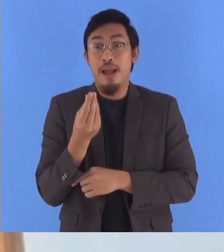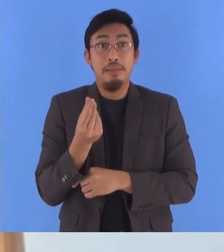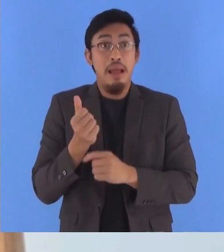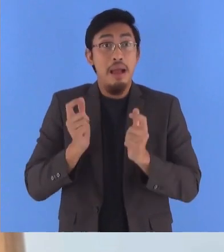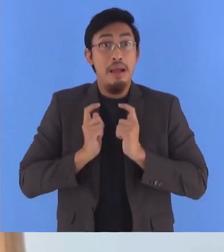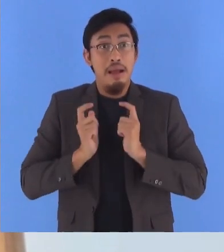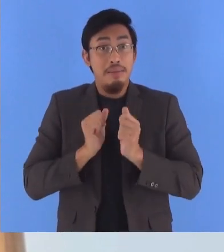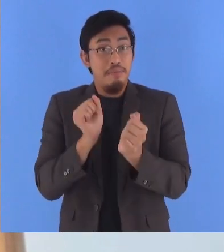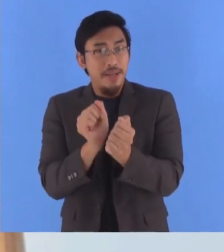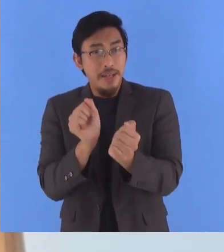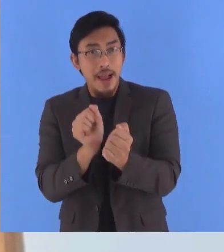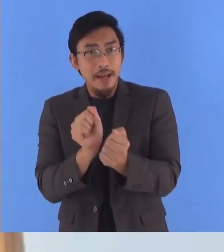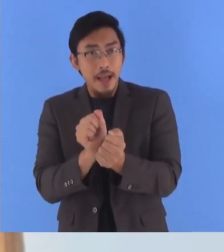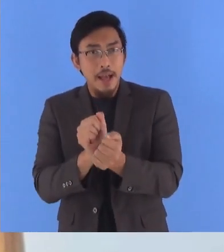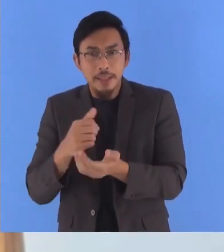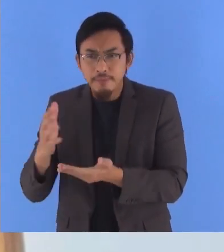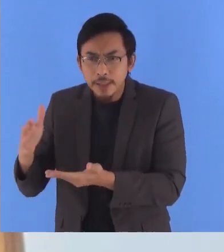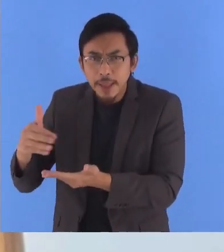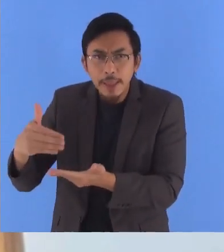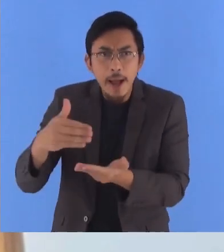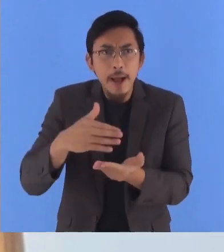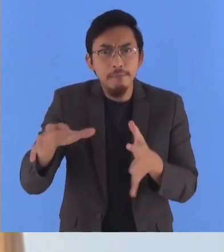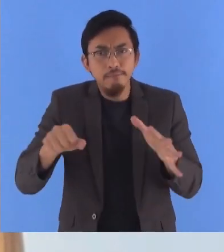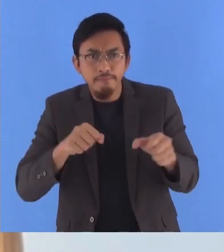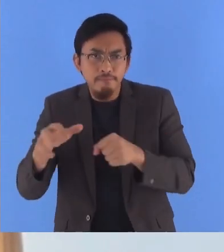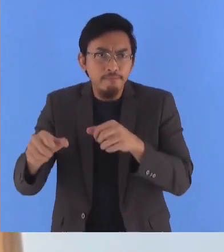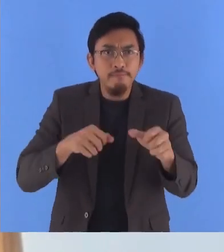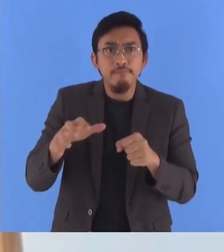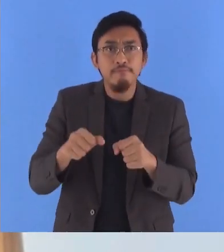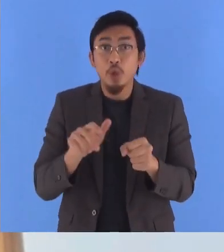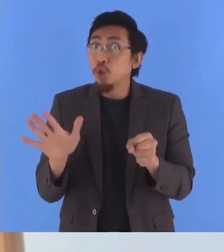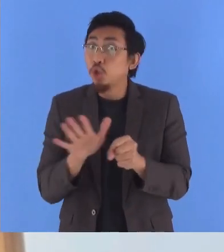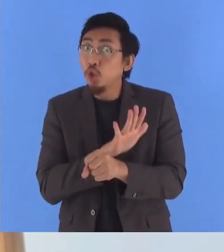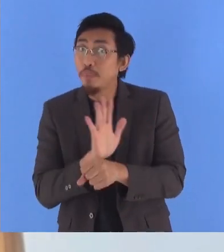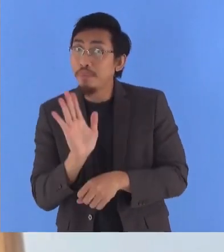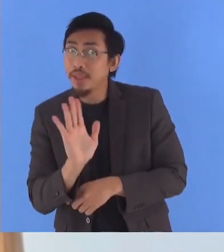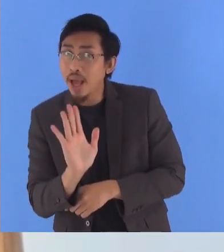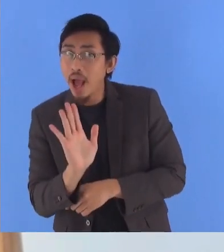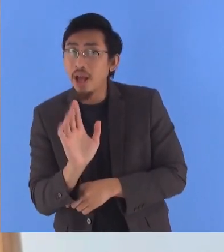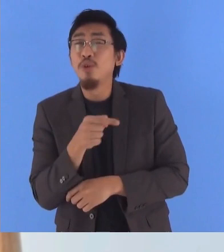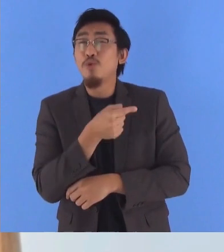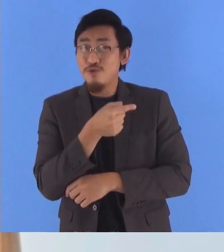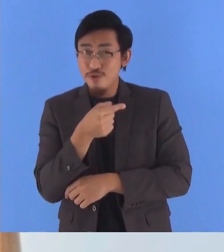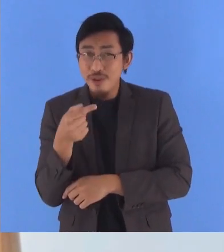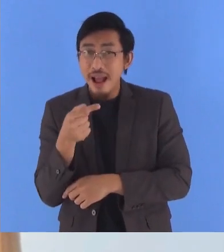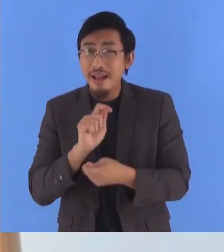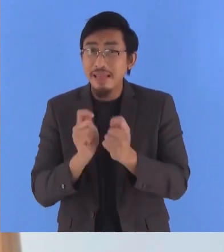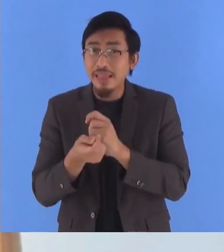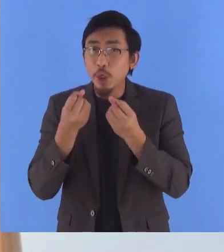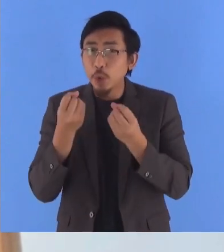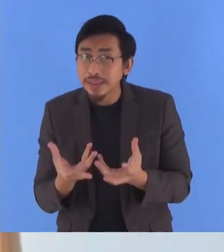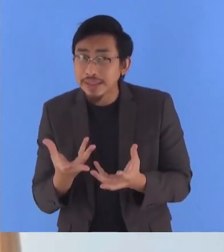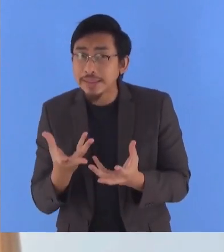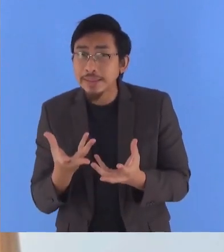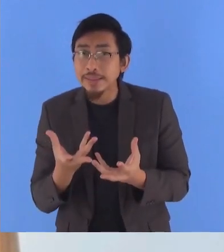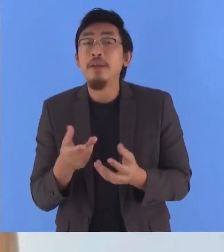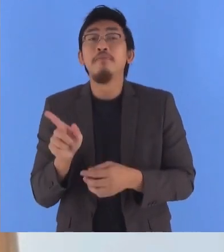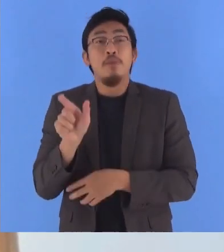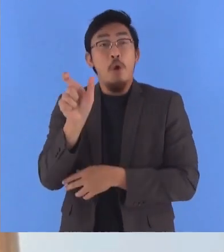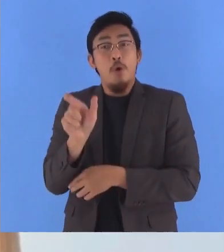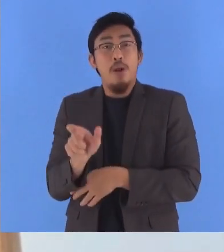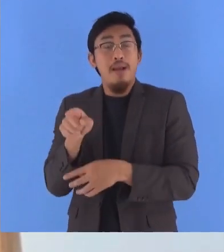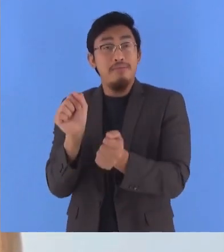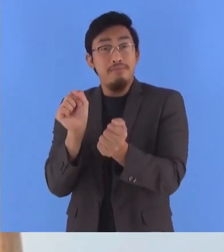jika harta kekayaan terpidana yang disita sebagaimana dimaksud pada ayat 5 tidak mengikuti biaya